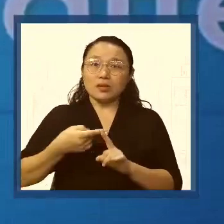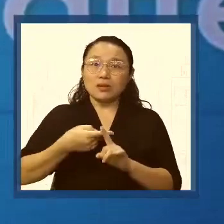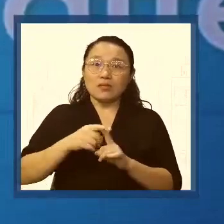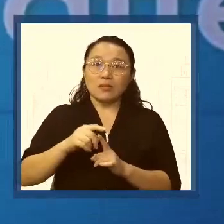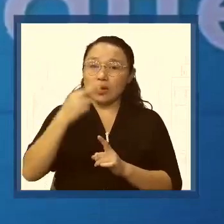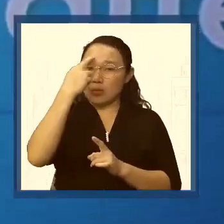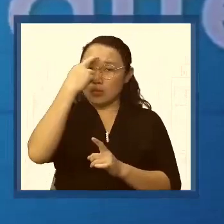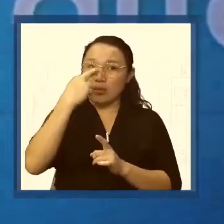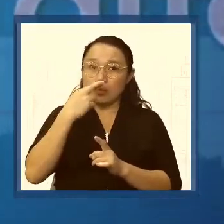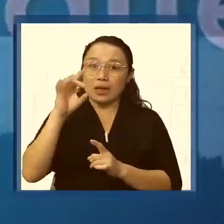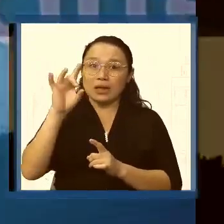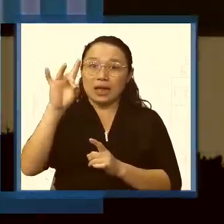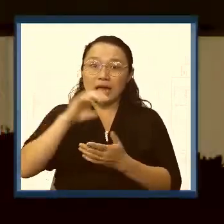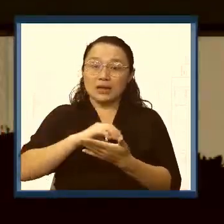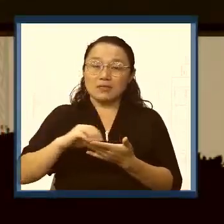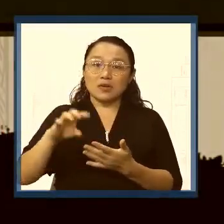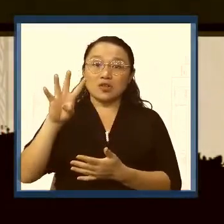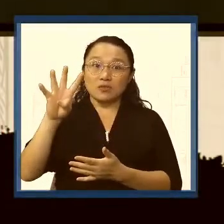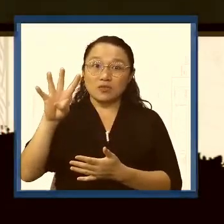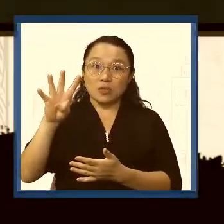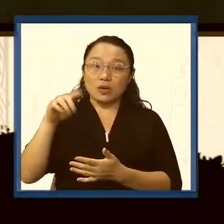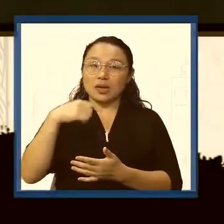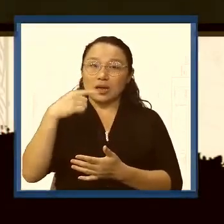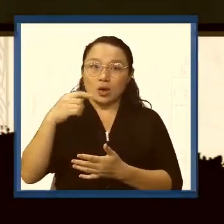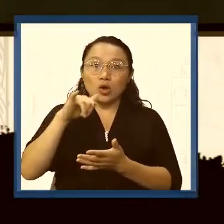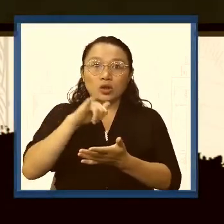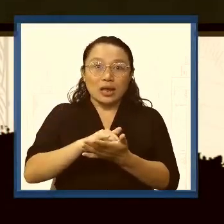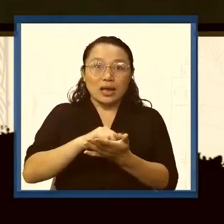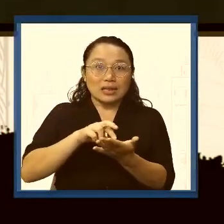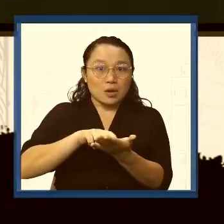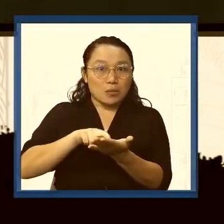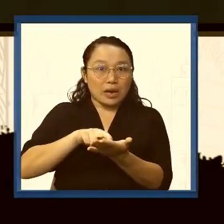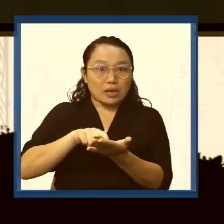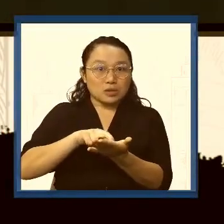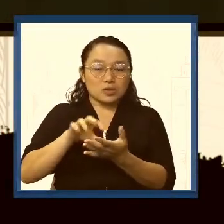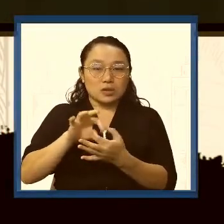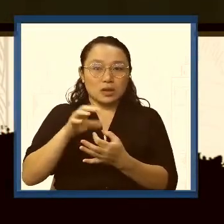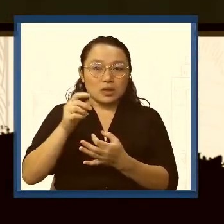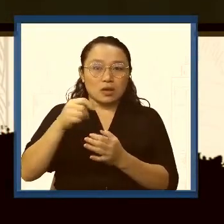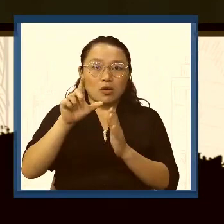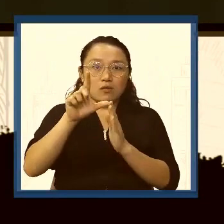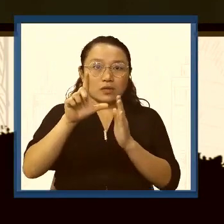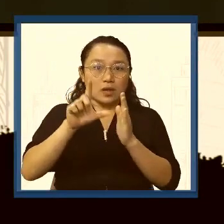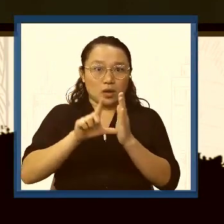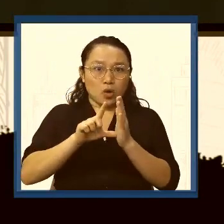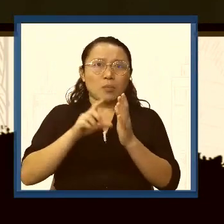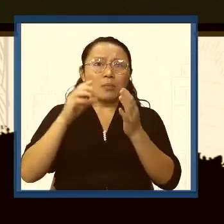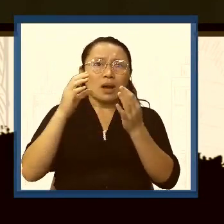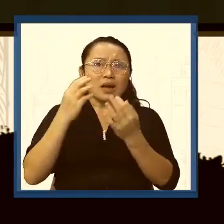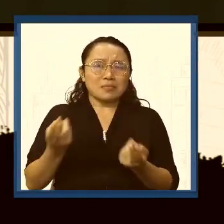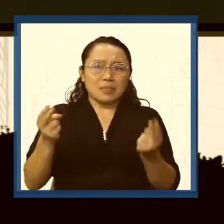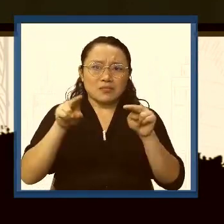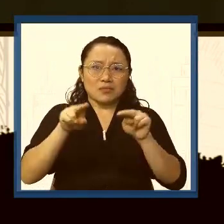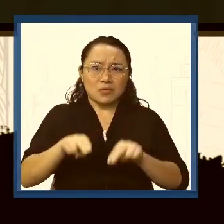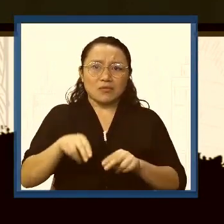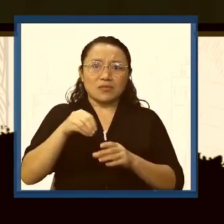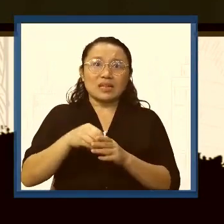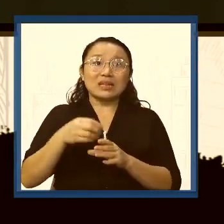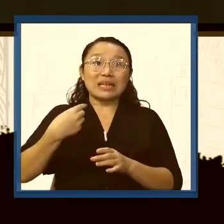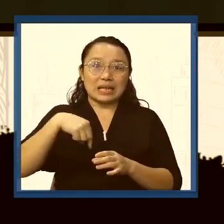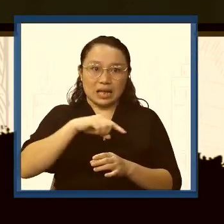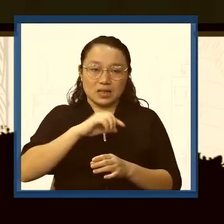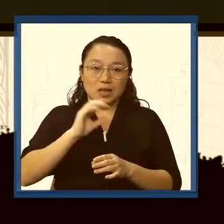Roma 8:4 nga ang pagkamatarong diha sa balaod matuman dinhi kanato.